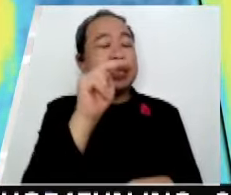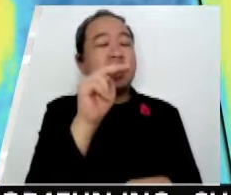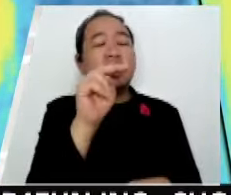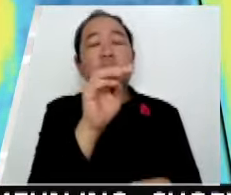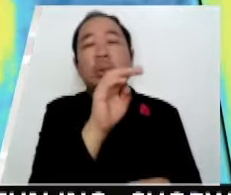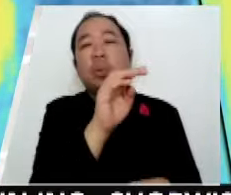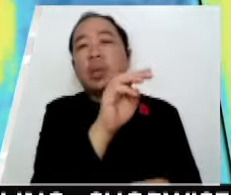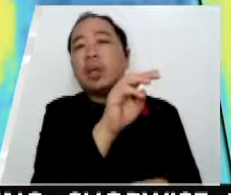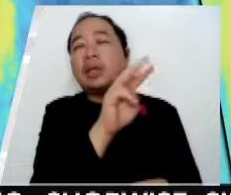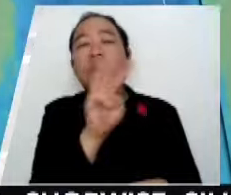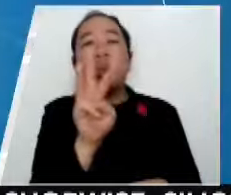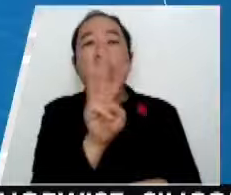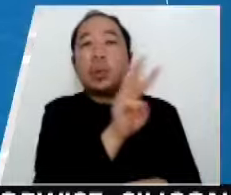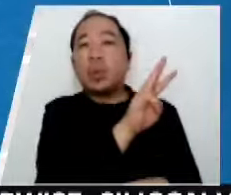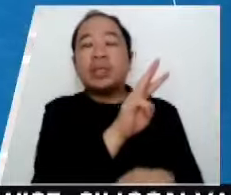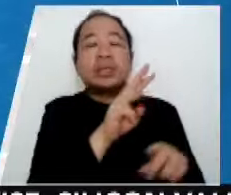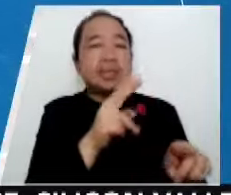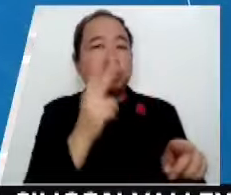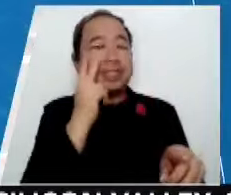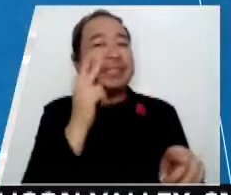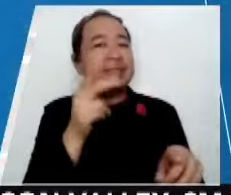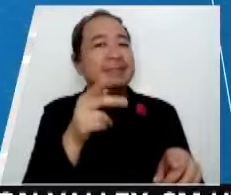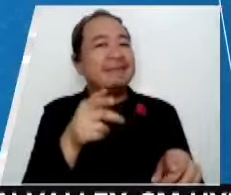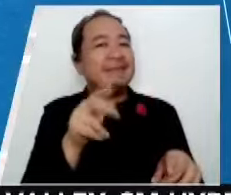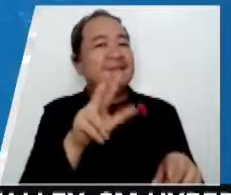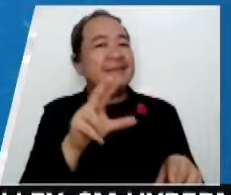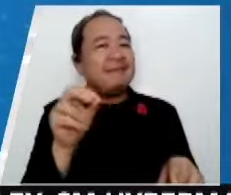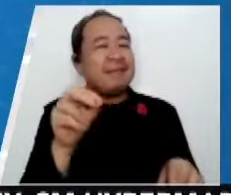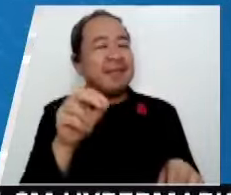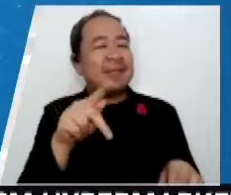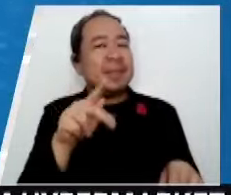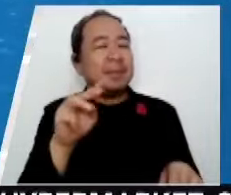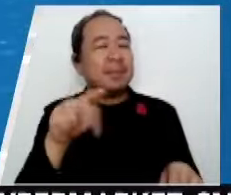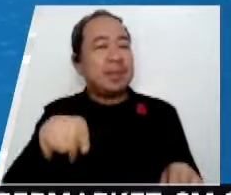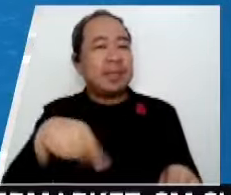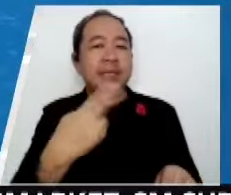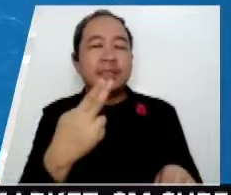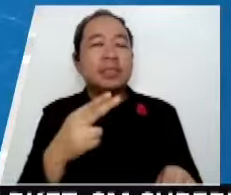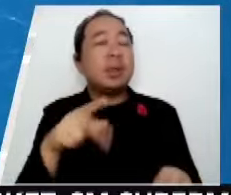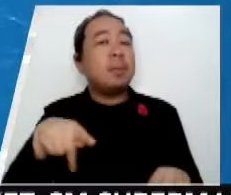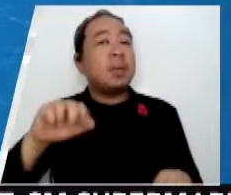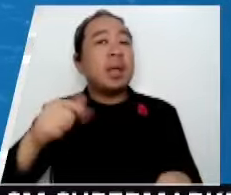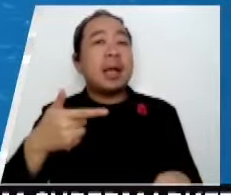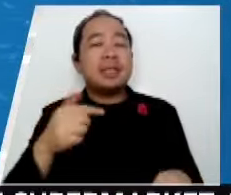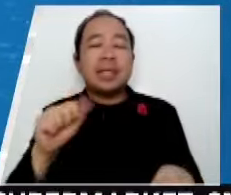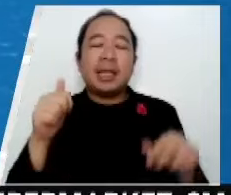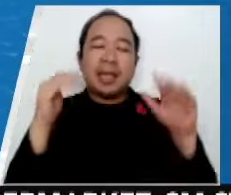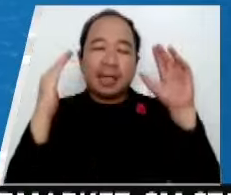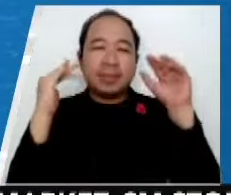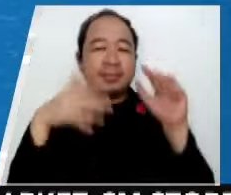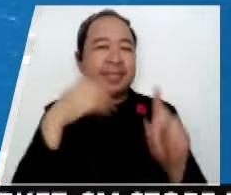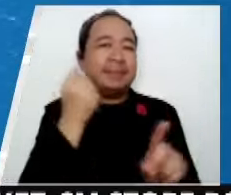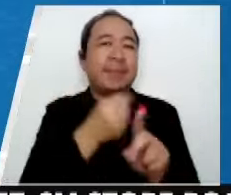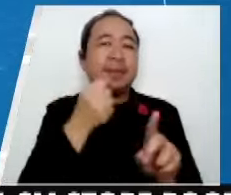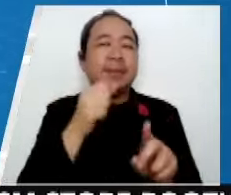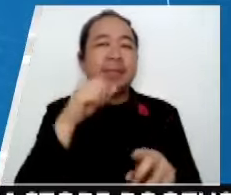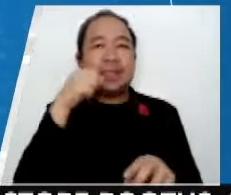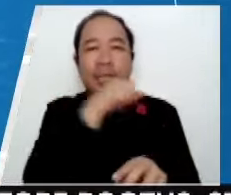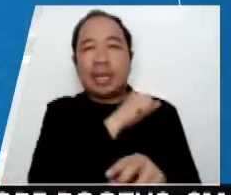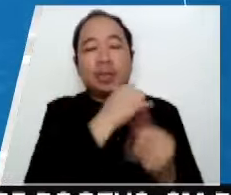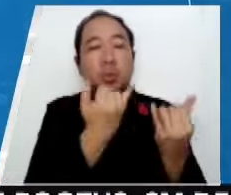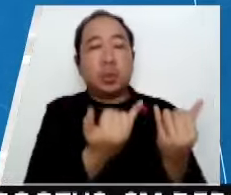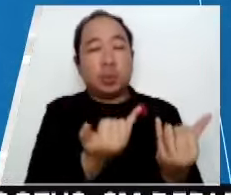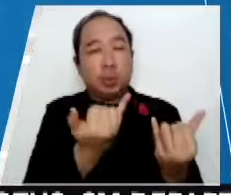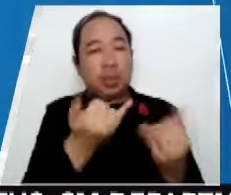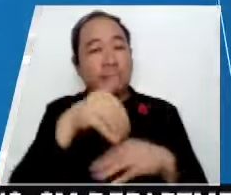kilometers per hour. Batay po sa forecast ng Pag-asa, inaasahang magla-landfall ang bagyo sa Taiwan ngayon pong gabi.